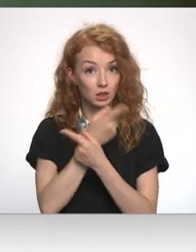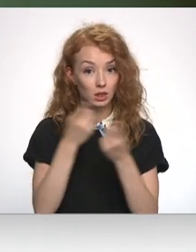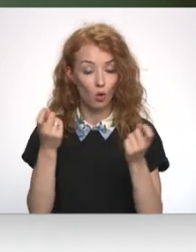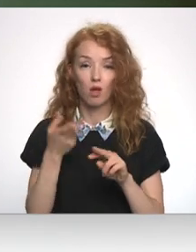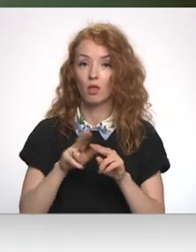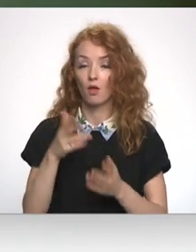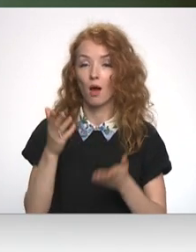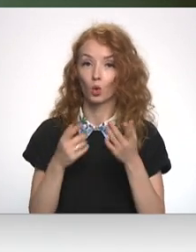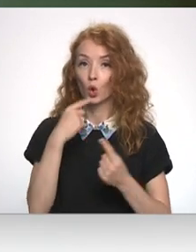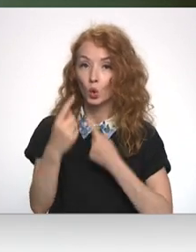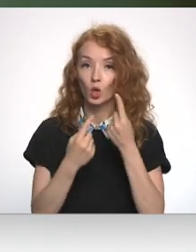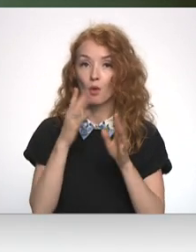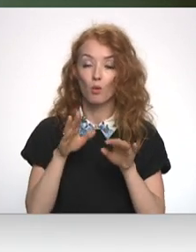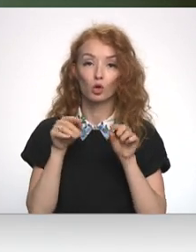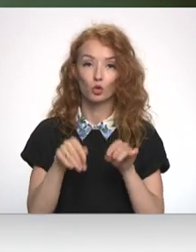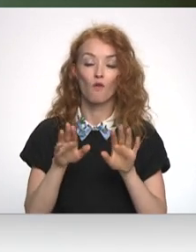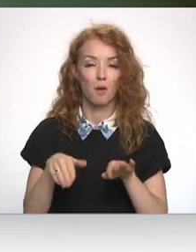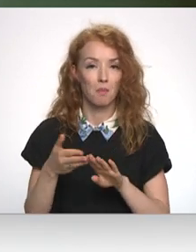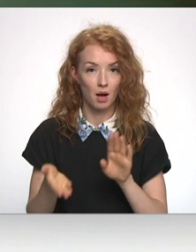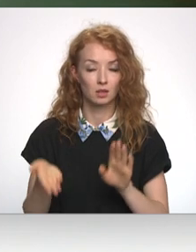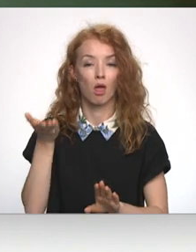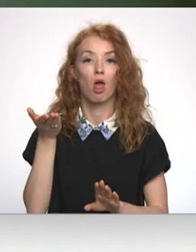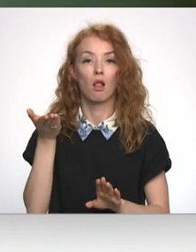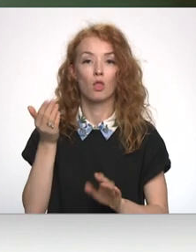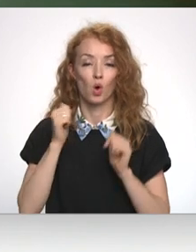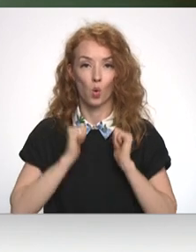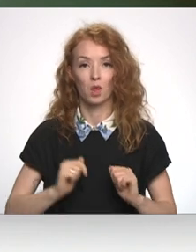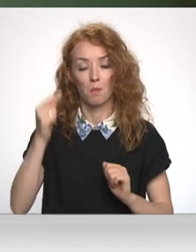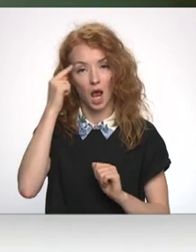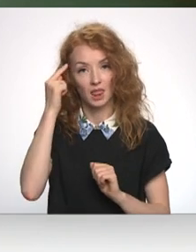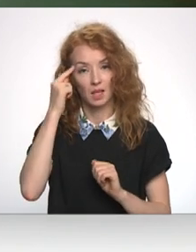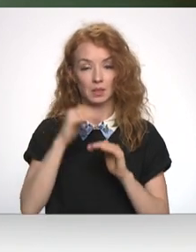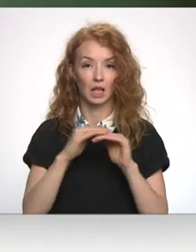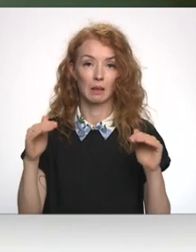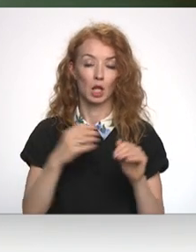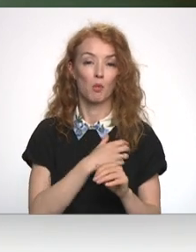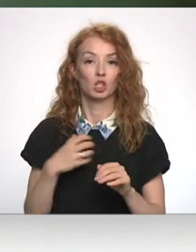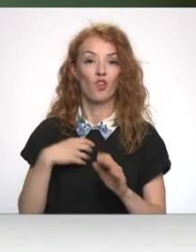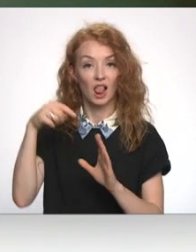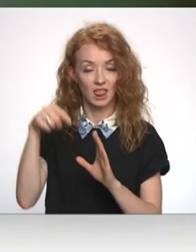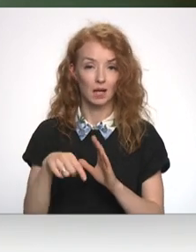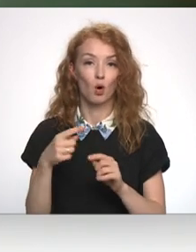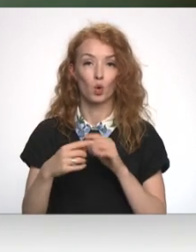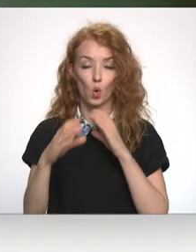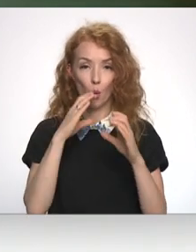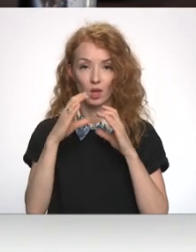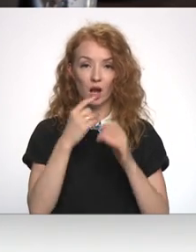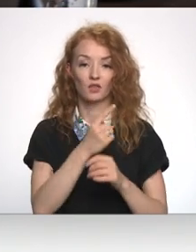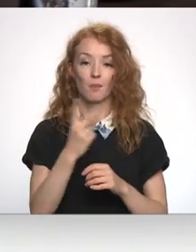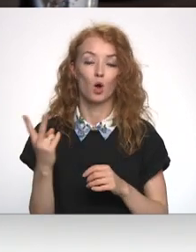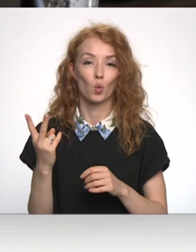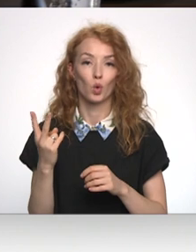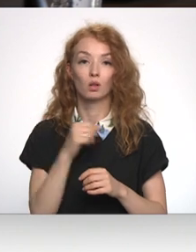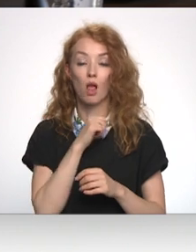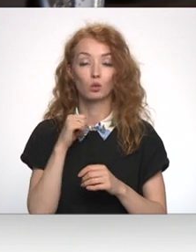arī runājot par šo, var arī celt šīs te godprātības latiņu pašvaldībā un kolēģiem komunikācijā vienam ar otru.